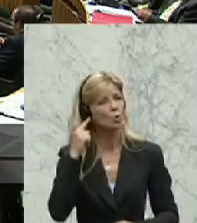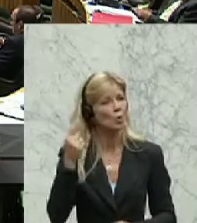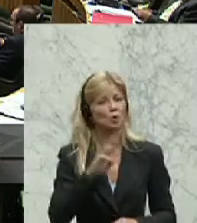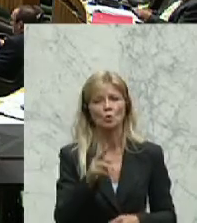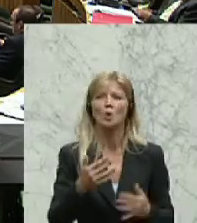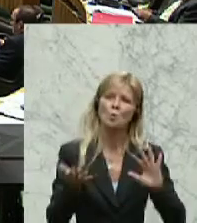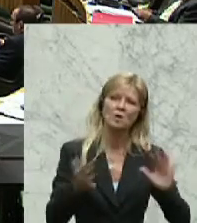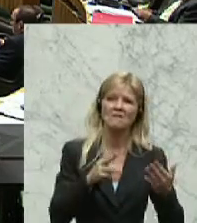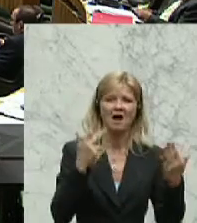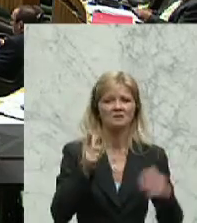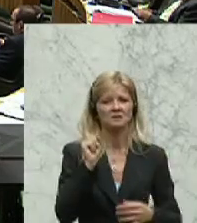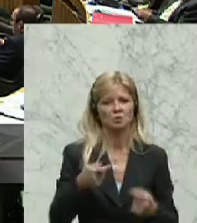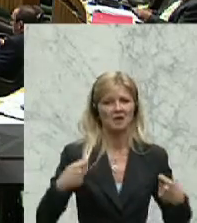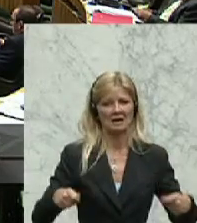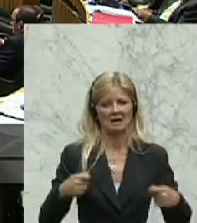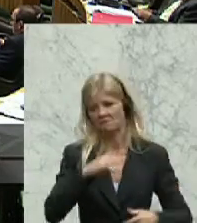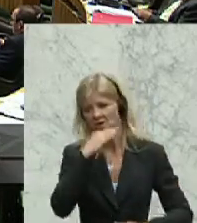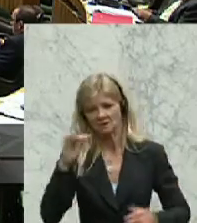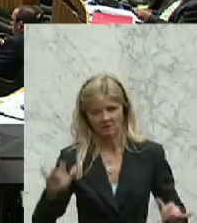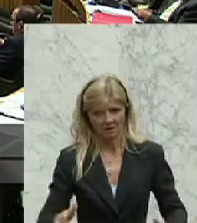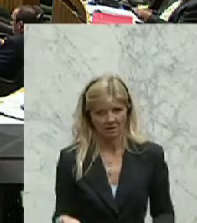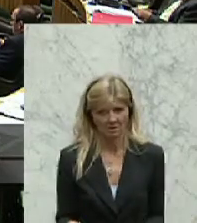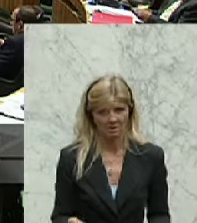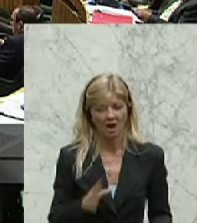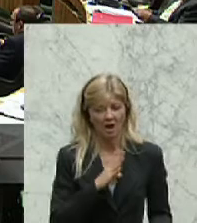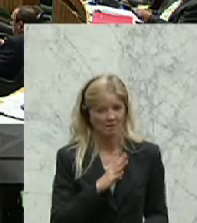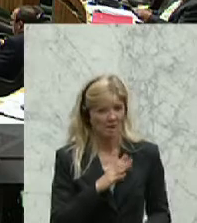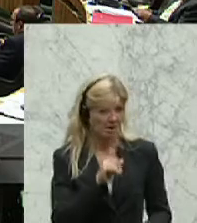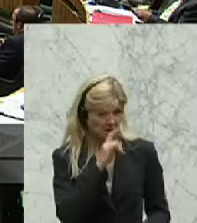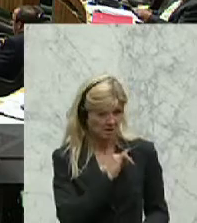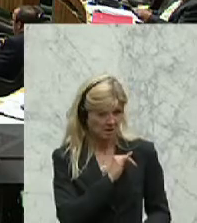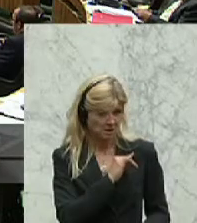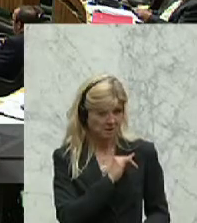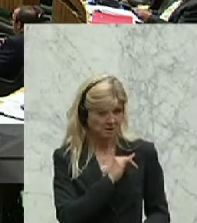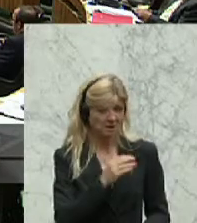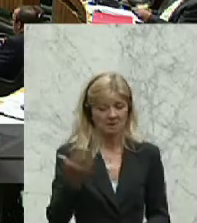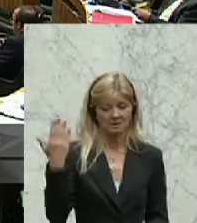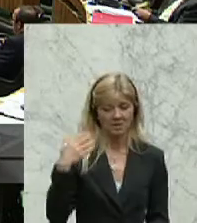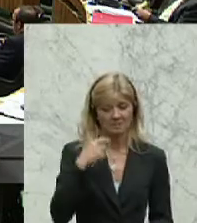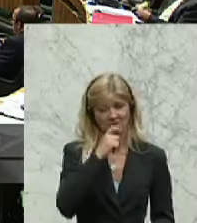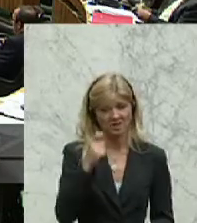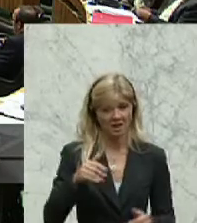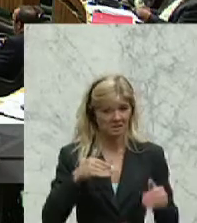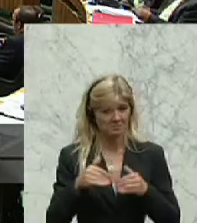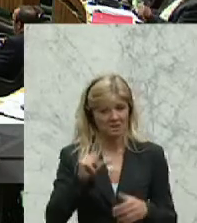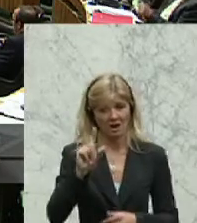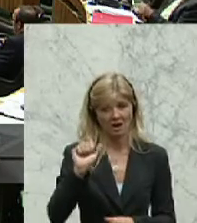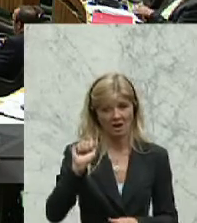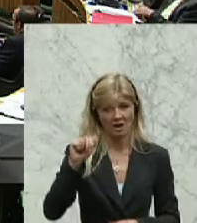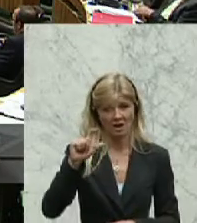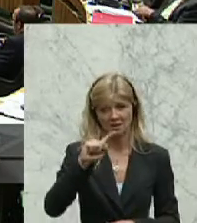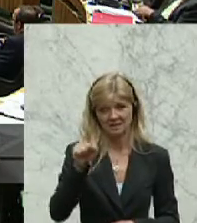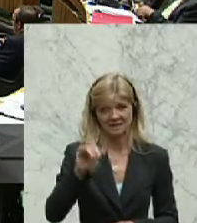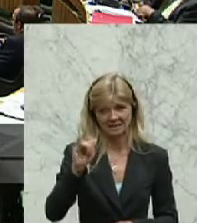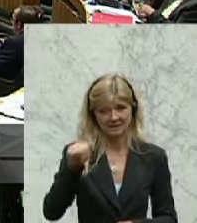interessant ist nur dass ihr seinerzeitiger finanzminister lacina bereits setzte 95 die verbleibenden